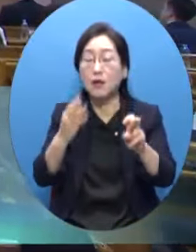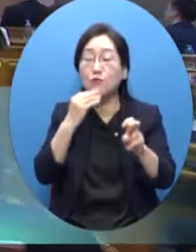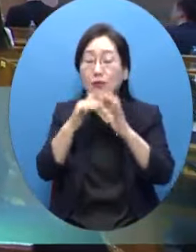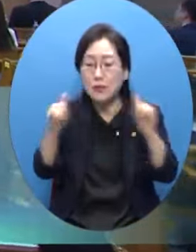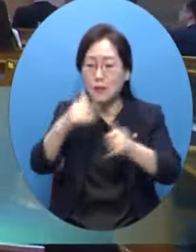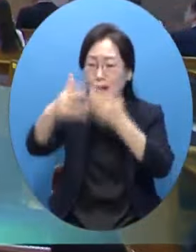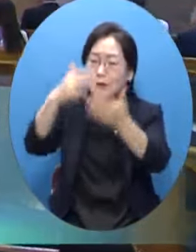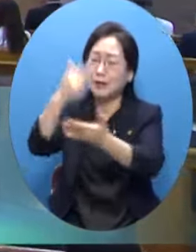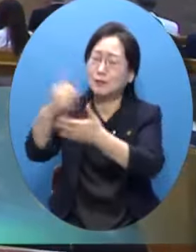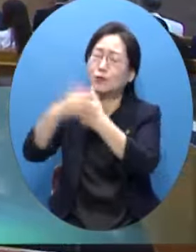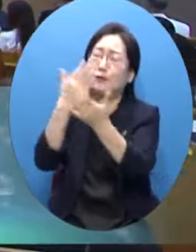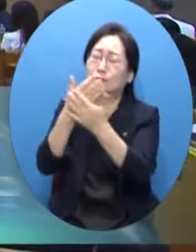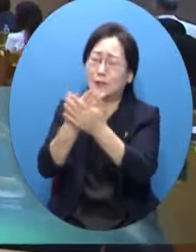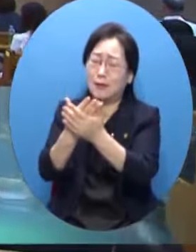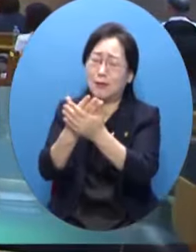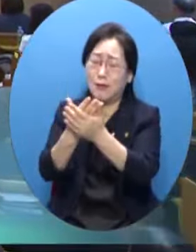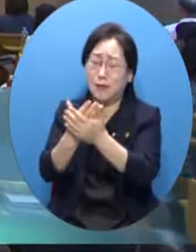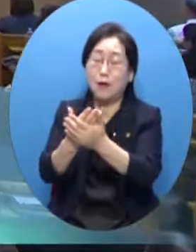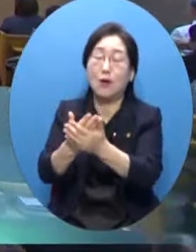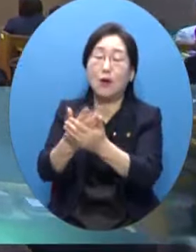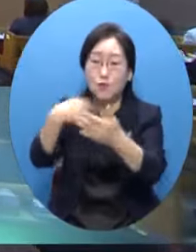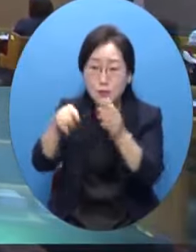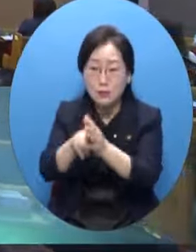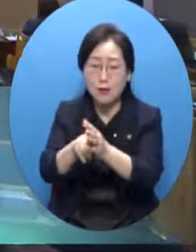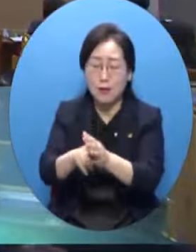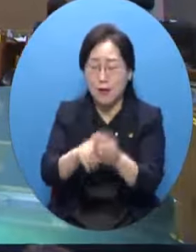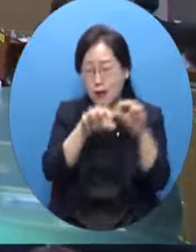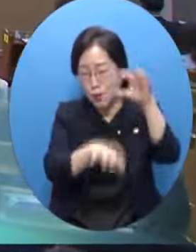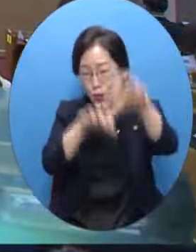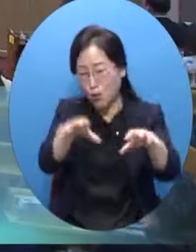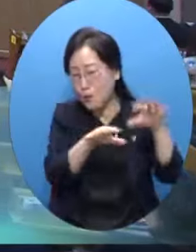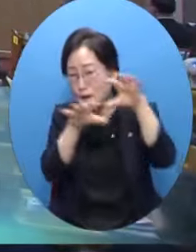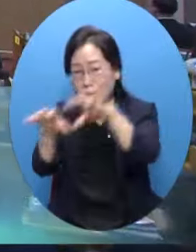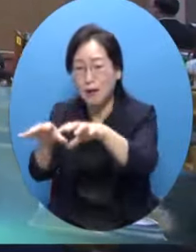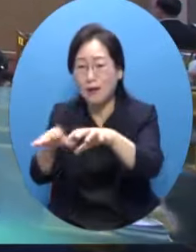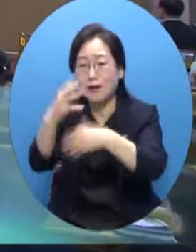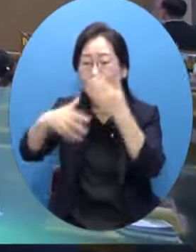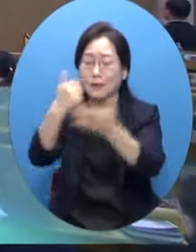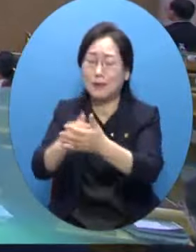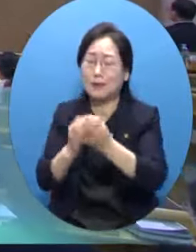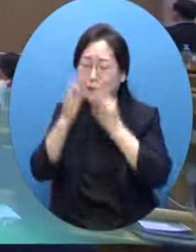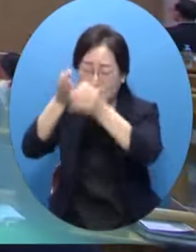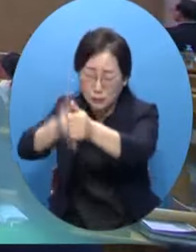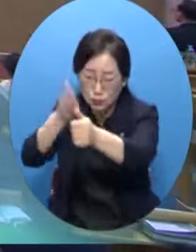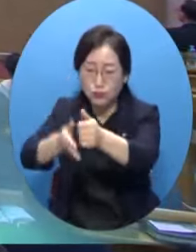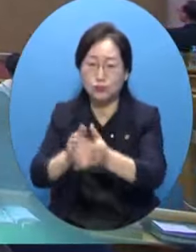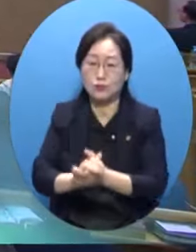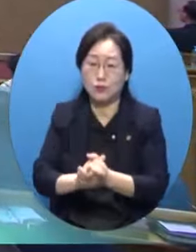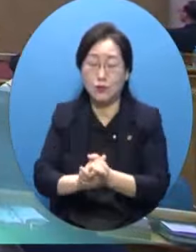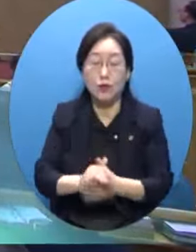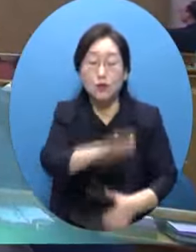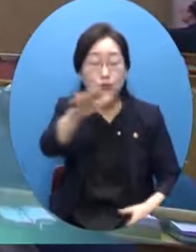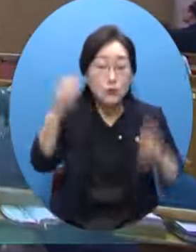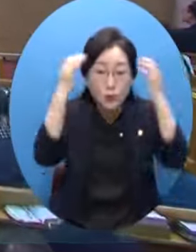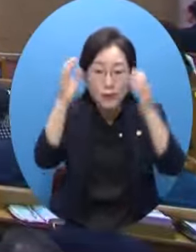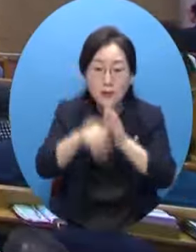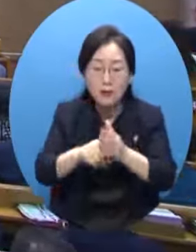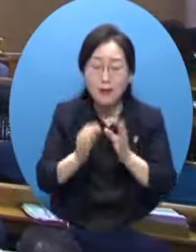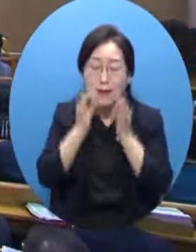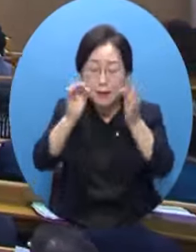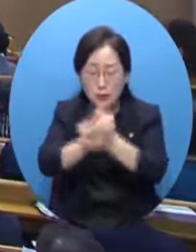야훼께 도우심을 구하려 하여 유다 모든 성읍에서 모여와서 야훼께 간구하더라. 고난의 때 우리가 주 앞에